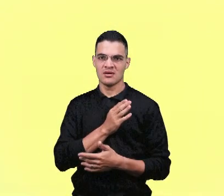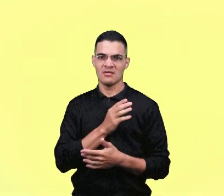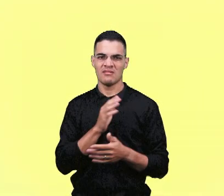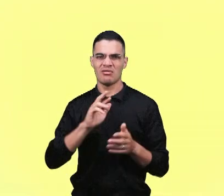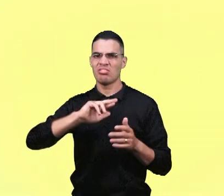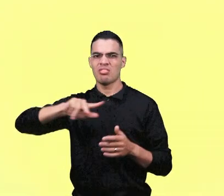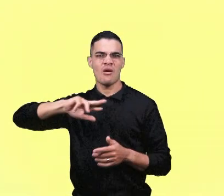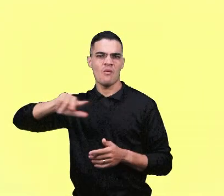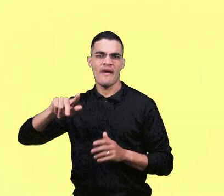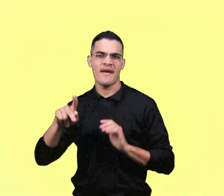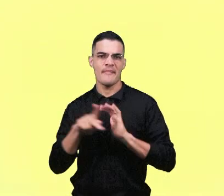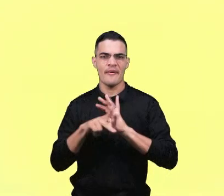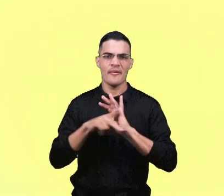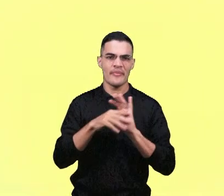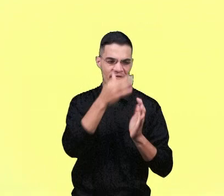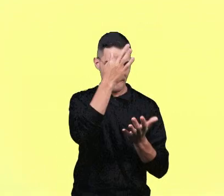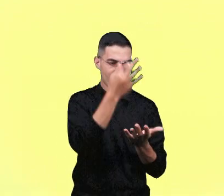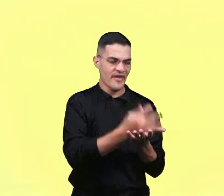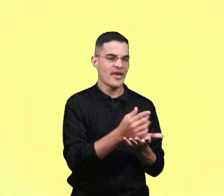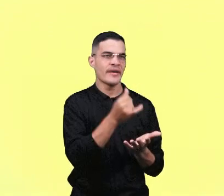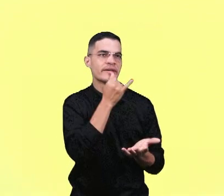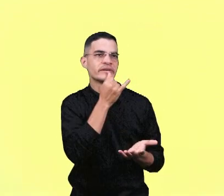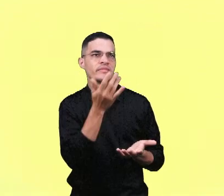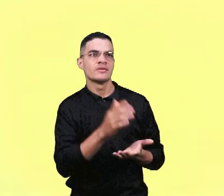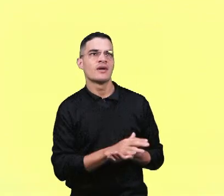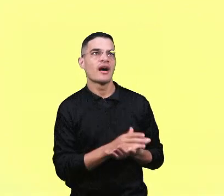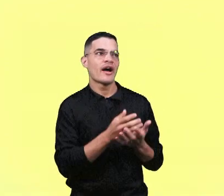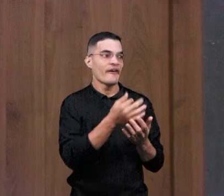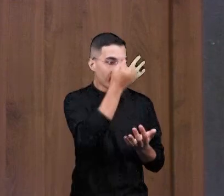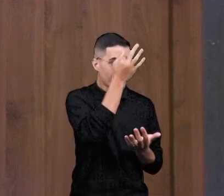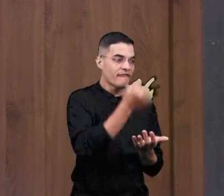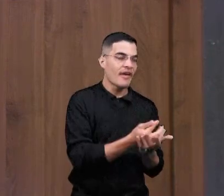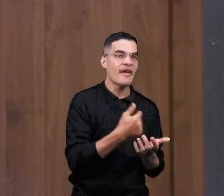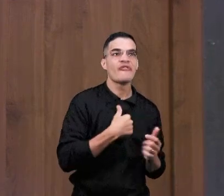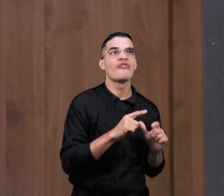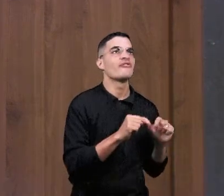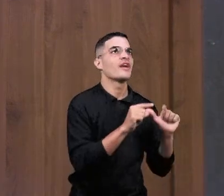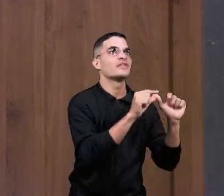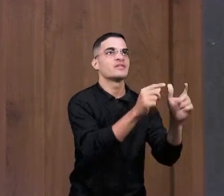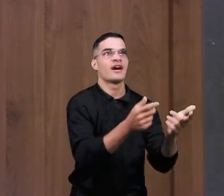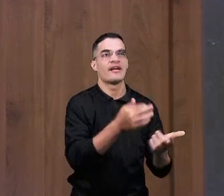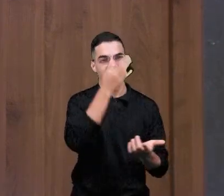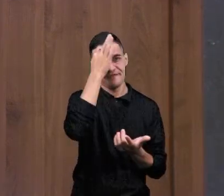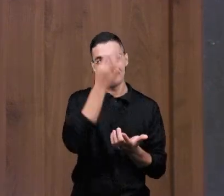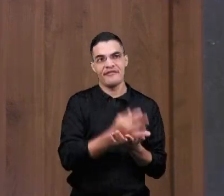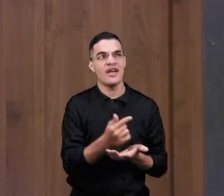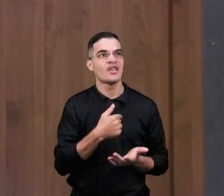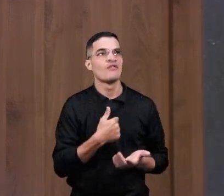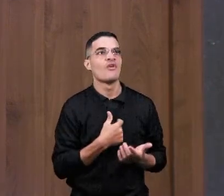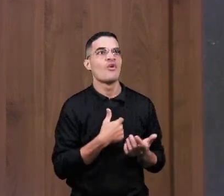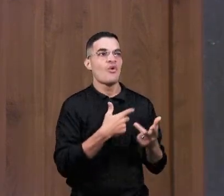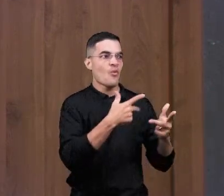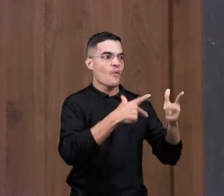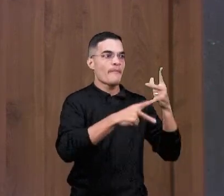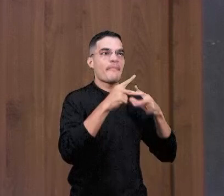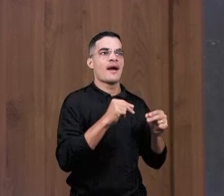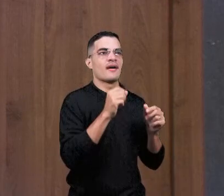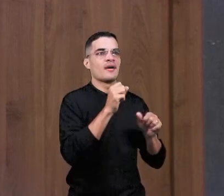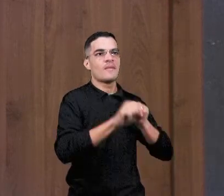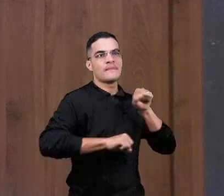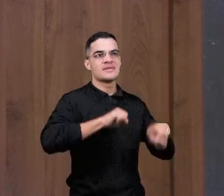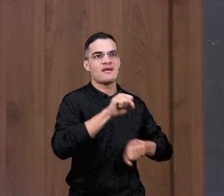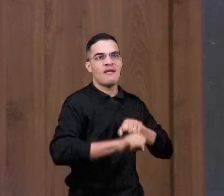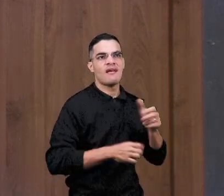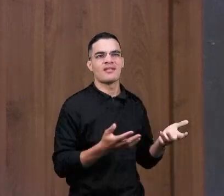foi pour des choses matérielles, comme nous disons, « Ah, maintenant, j'ai la foi que je vais voyager. J'ai la foi que je vais avoir